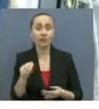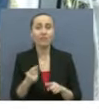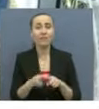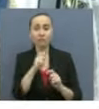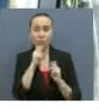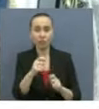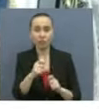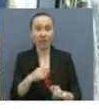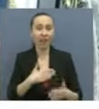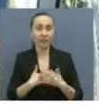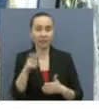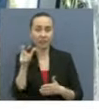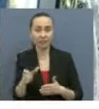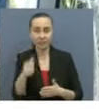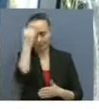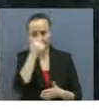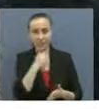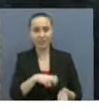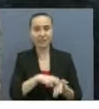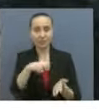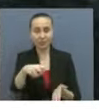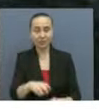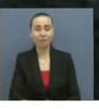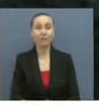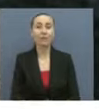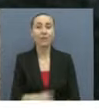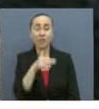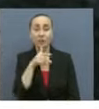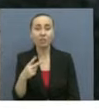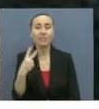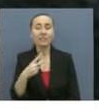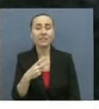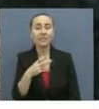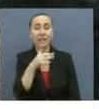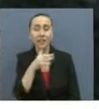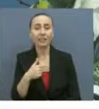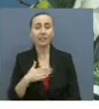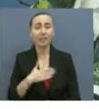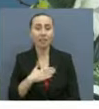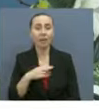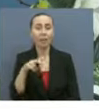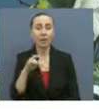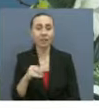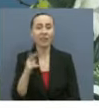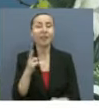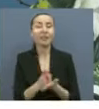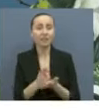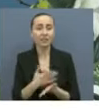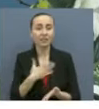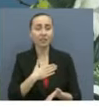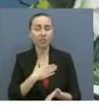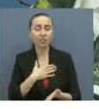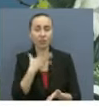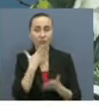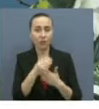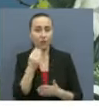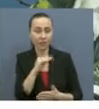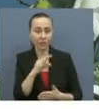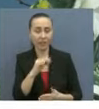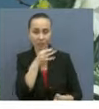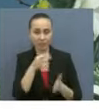активистам благодарственные письма. На протяжении последних 20 лет наша партия доказала свою эффективность, ответственность